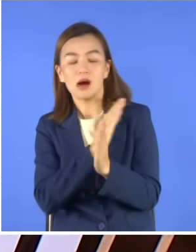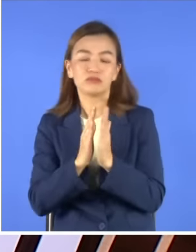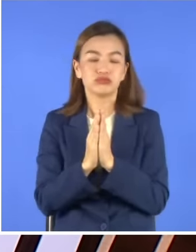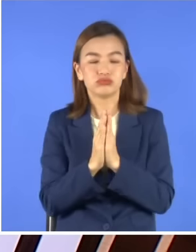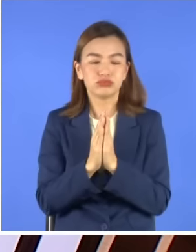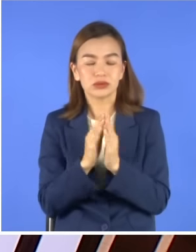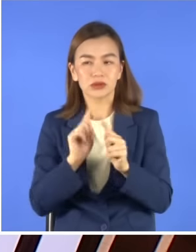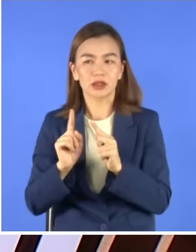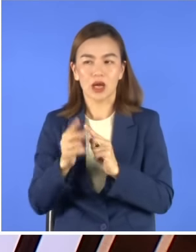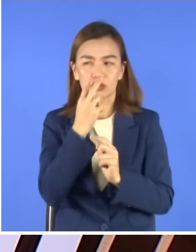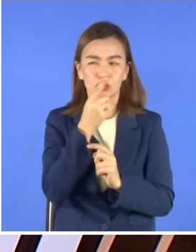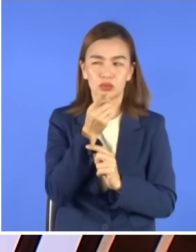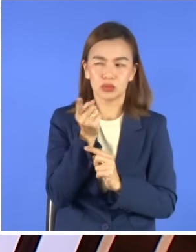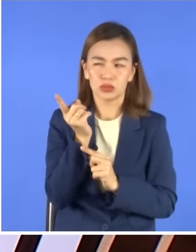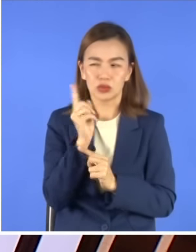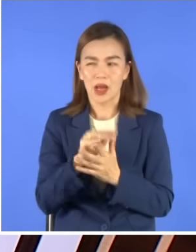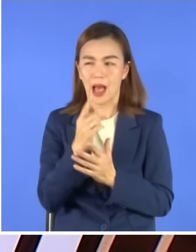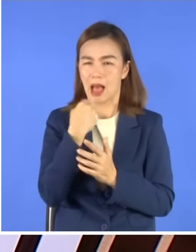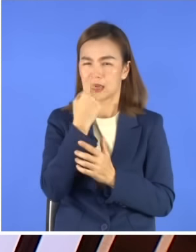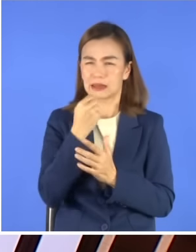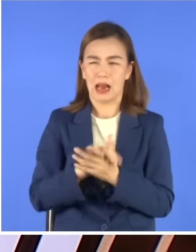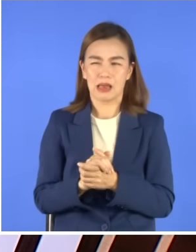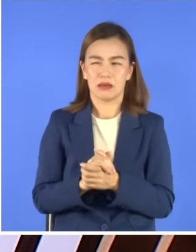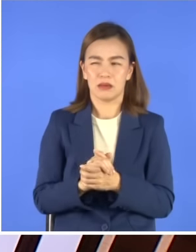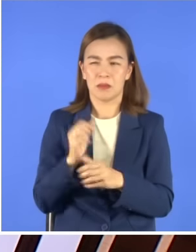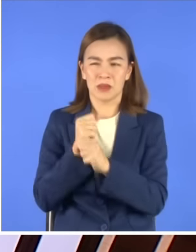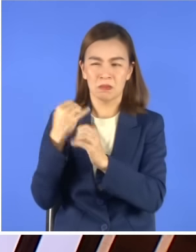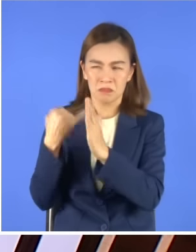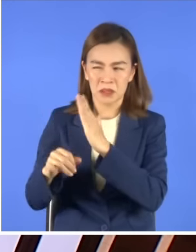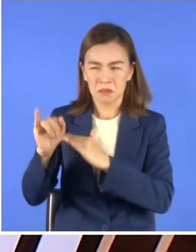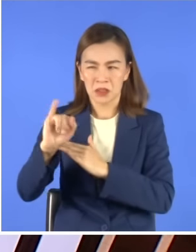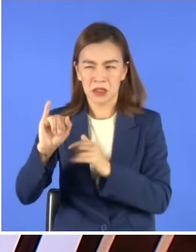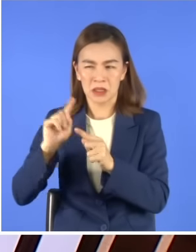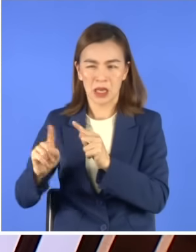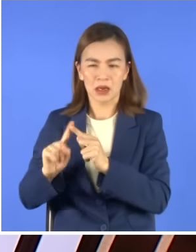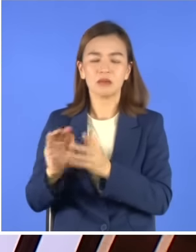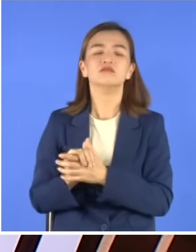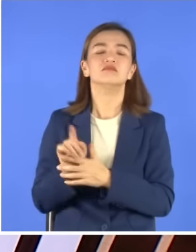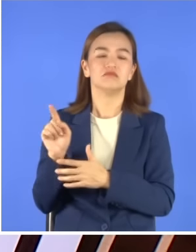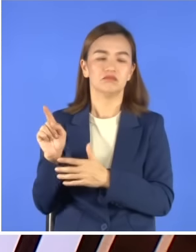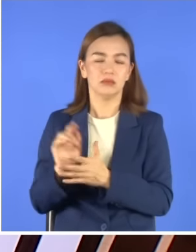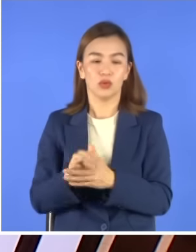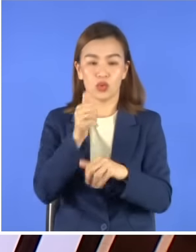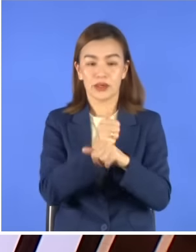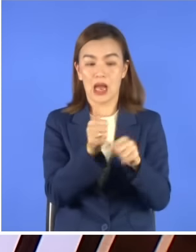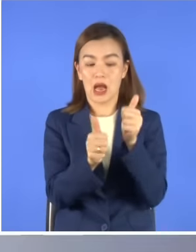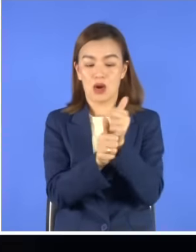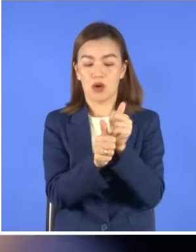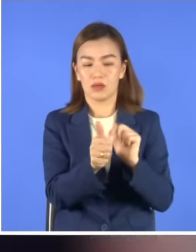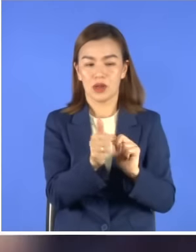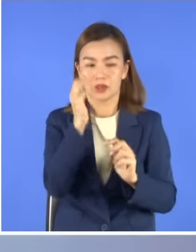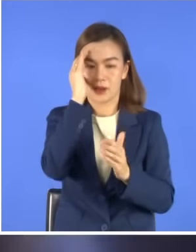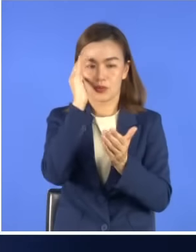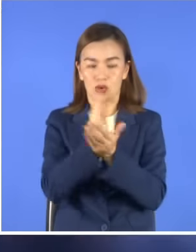ดส่องไปด้วยว่าใครเป็นคนร้ายที่แฝงตัวเข้ามาในคราบของพระบ้างนะคะ ครับ รองผู้กำกับท่านนี้ค่ะเข้าไปที่วัด